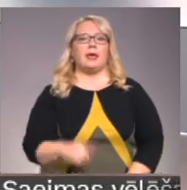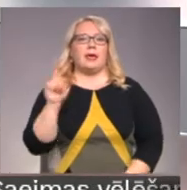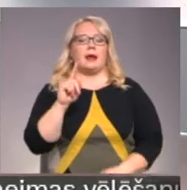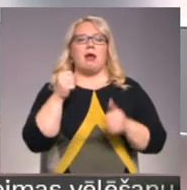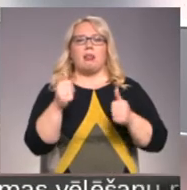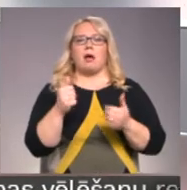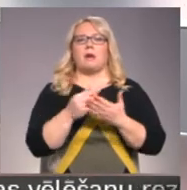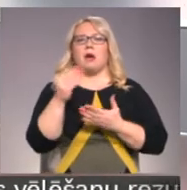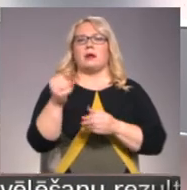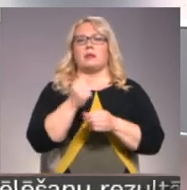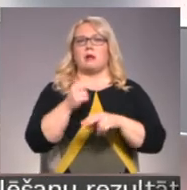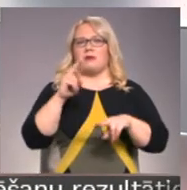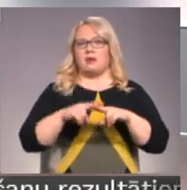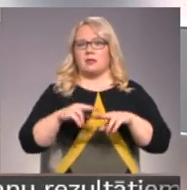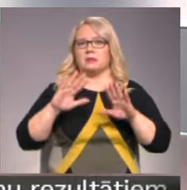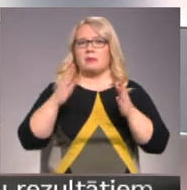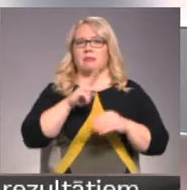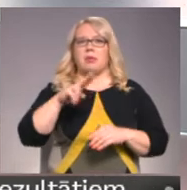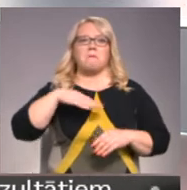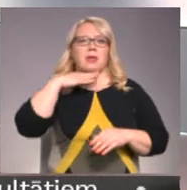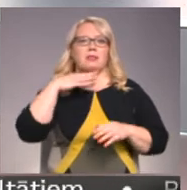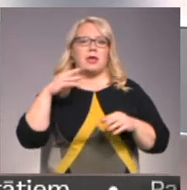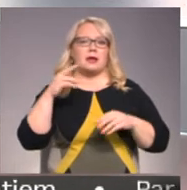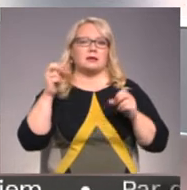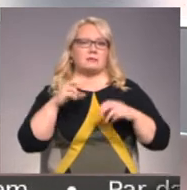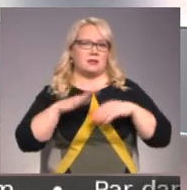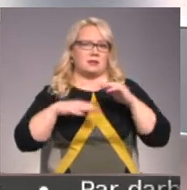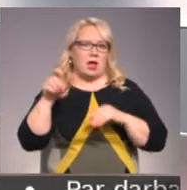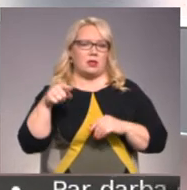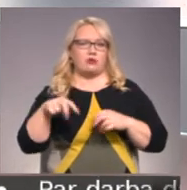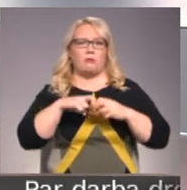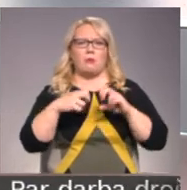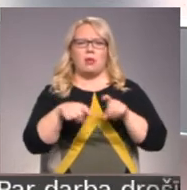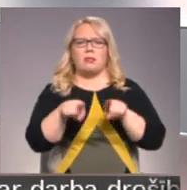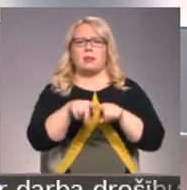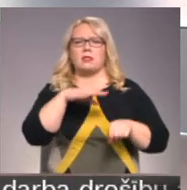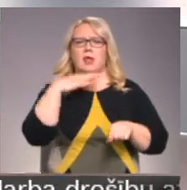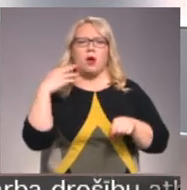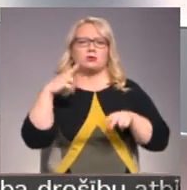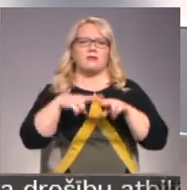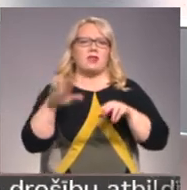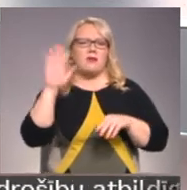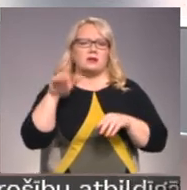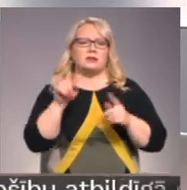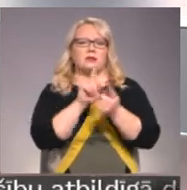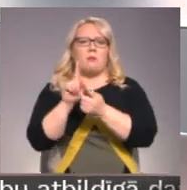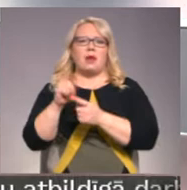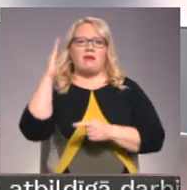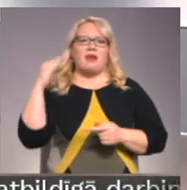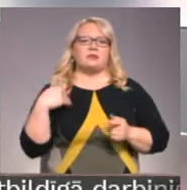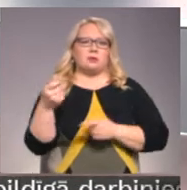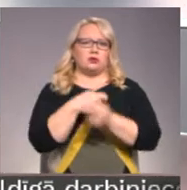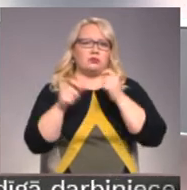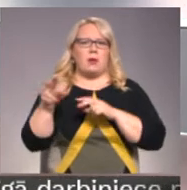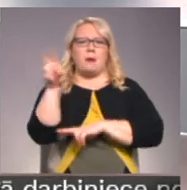Ir labi apmaksātas darba vietas, bet nepietiek speciālistu. Ar šo problēmu tāpat kā daudziet valstīs sastopas arī Ventspils uzņēmēji. Tiek